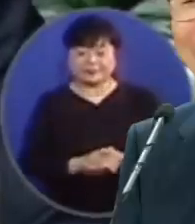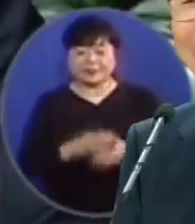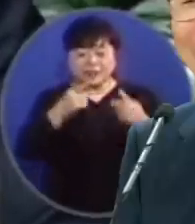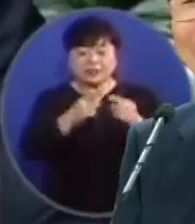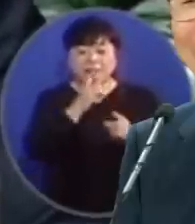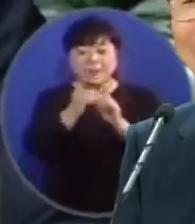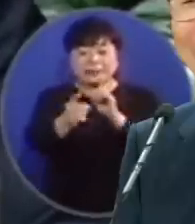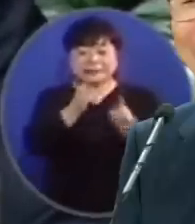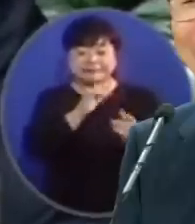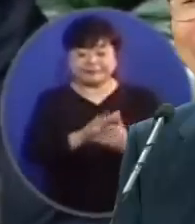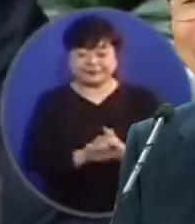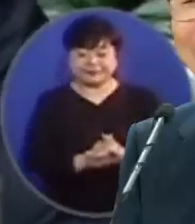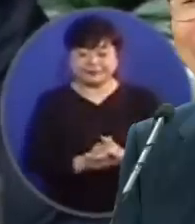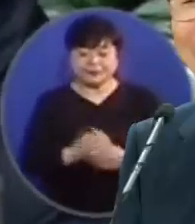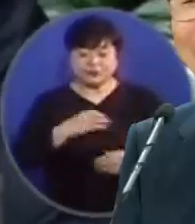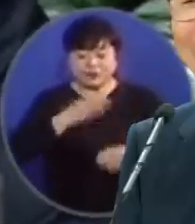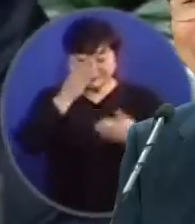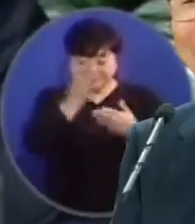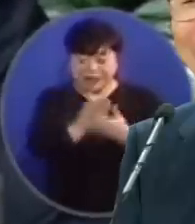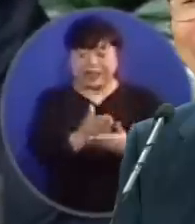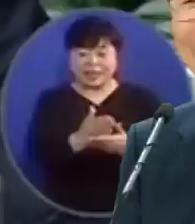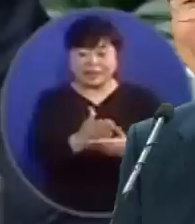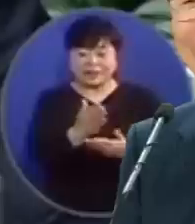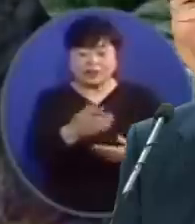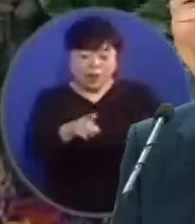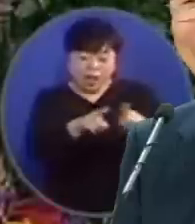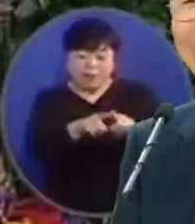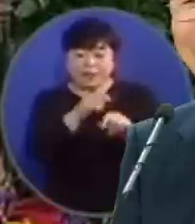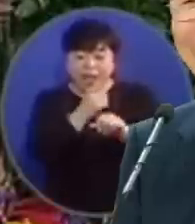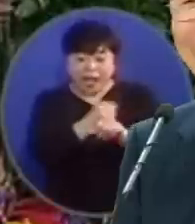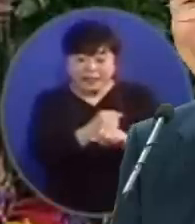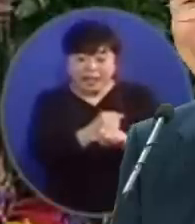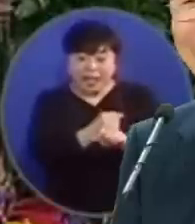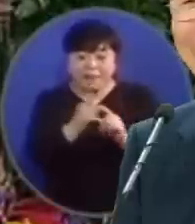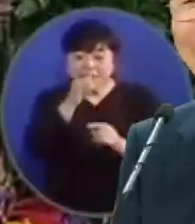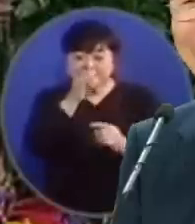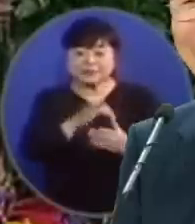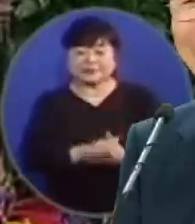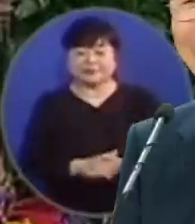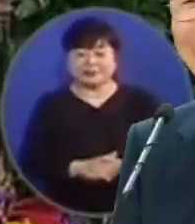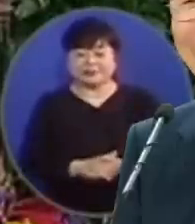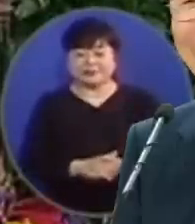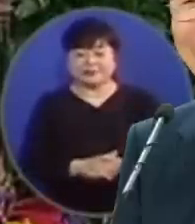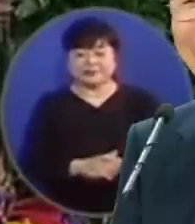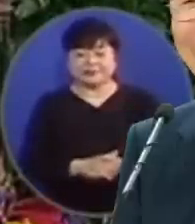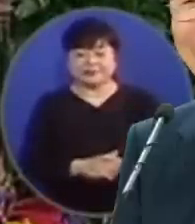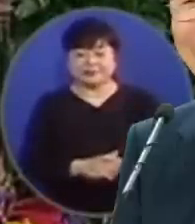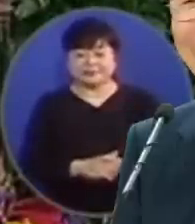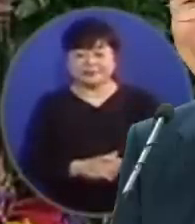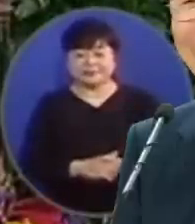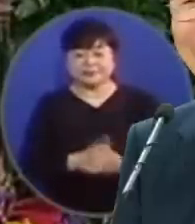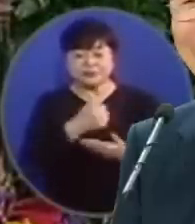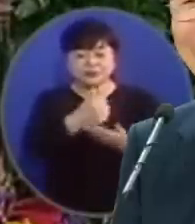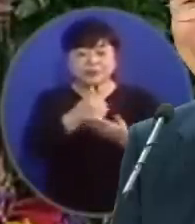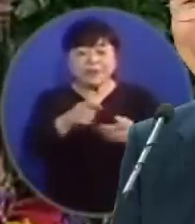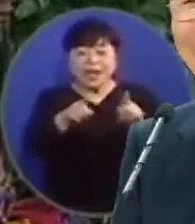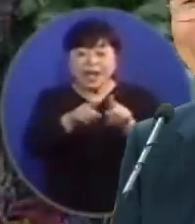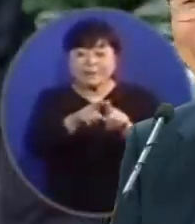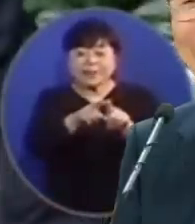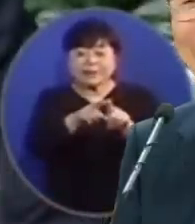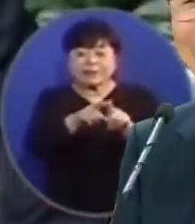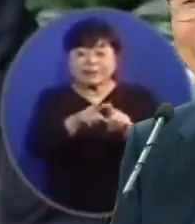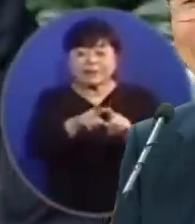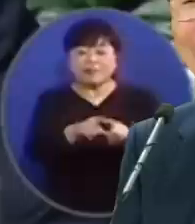첫째로 말씀에 두려워하지 말라, 내가 너와 함께한다고 주님께서 말씀하시는 것입니다. 주님이 함께한다는